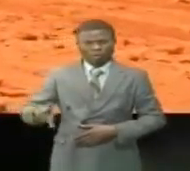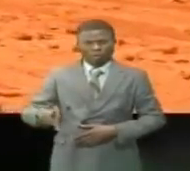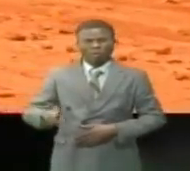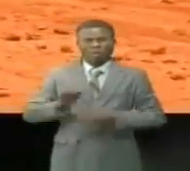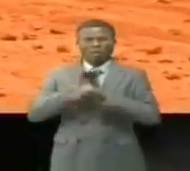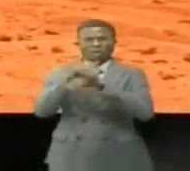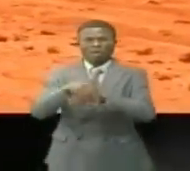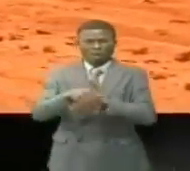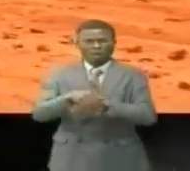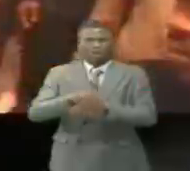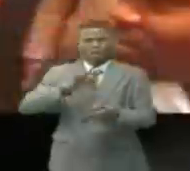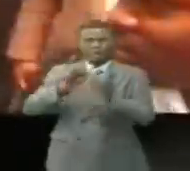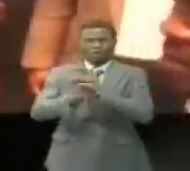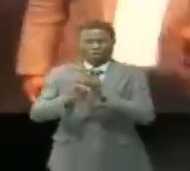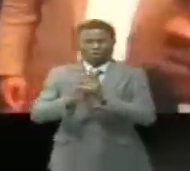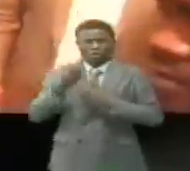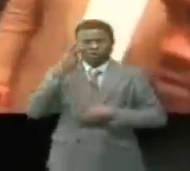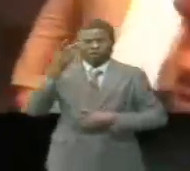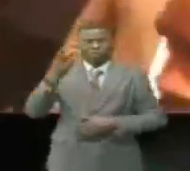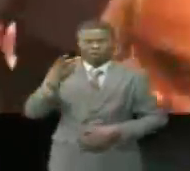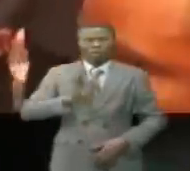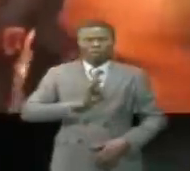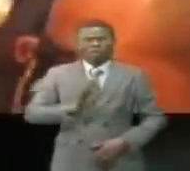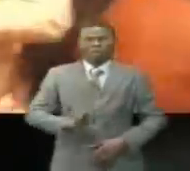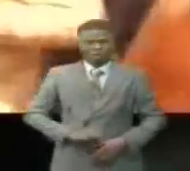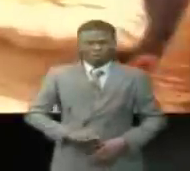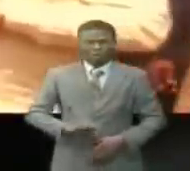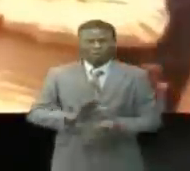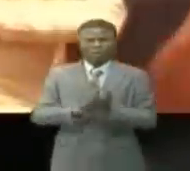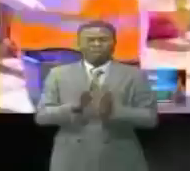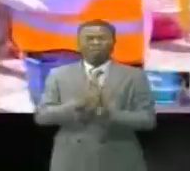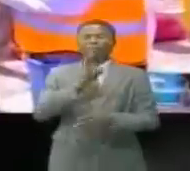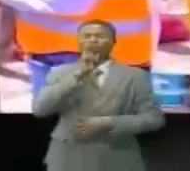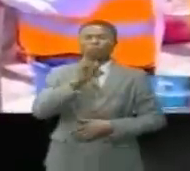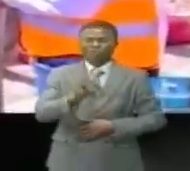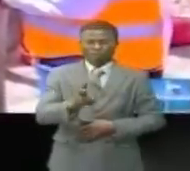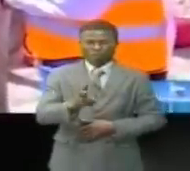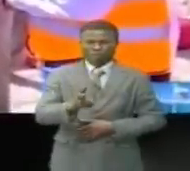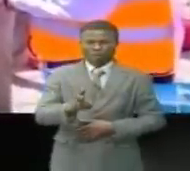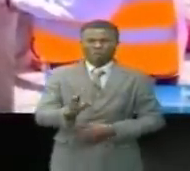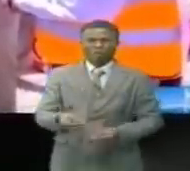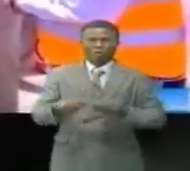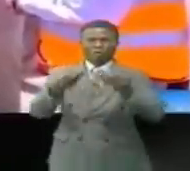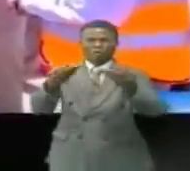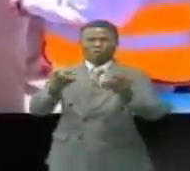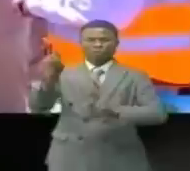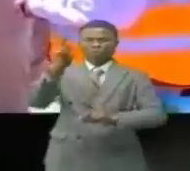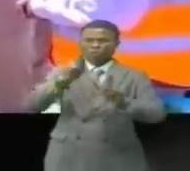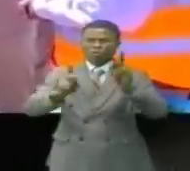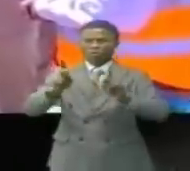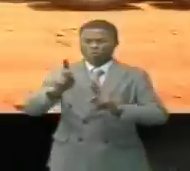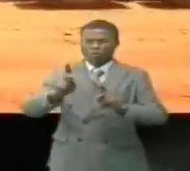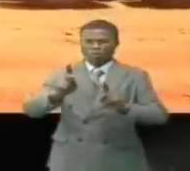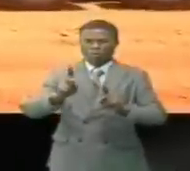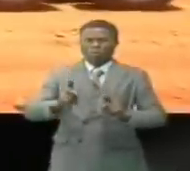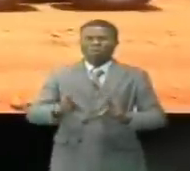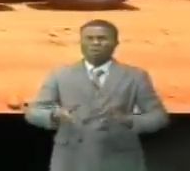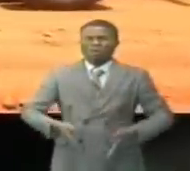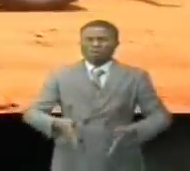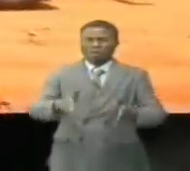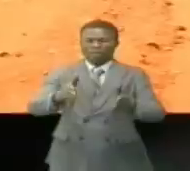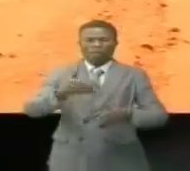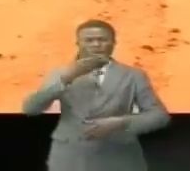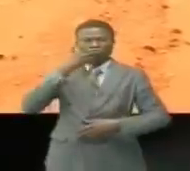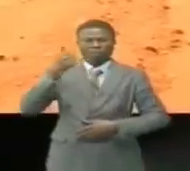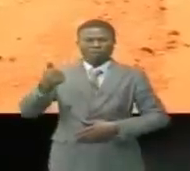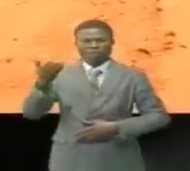à matérialiser la vision du chef de l'État, Félix-Antoine Tshisekedi, de mettre à la disposition de la population des infrastructures